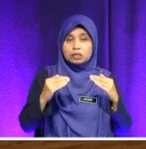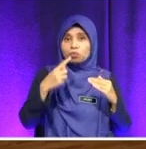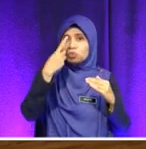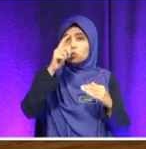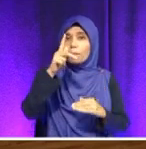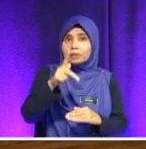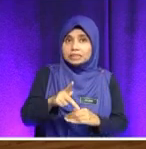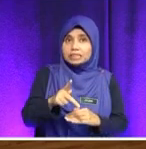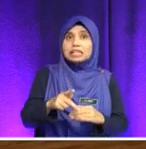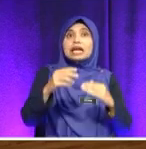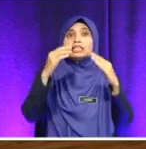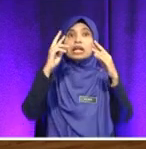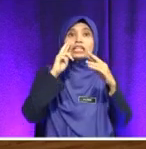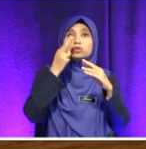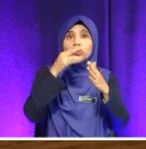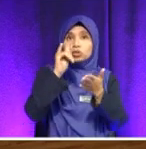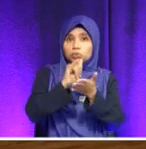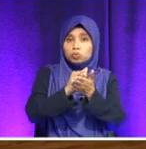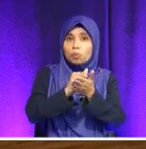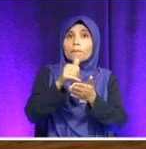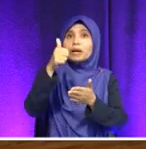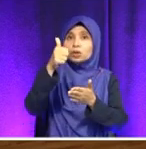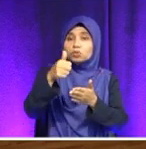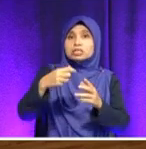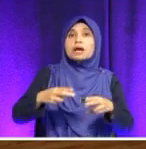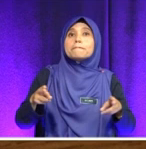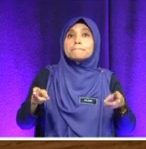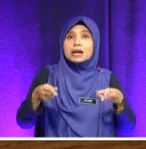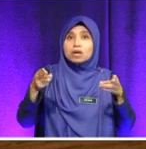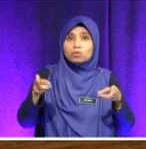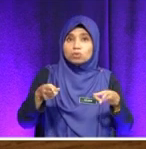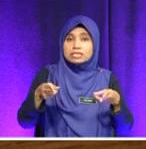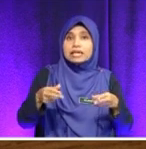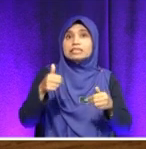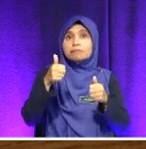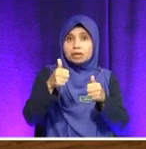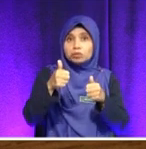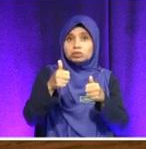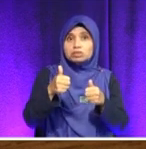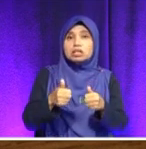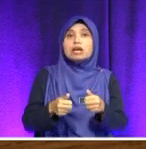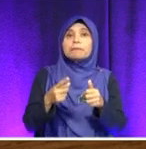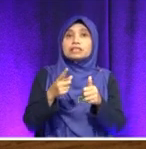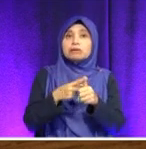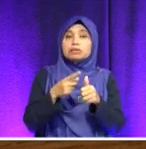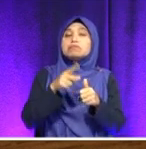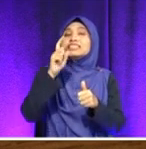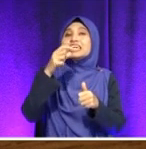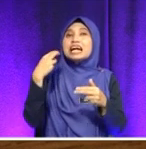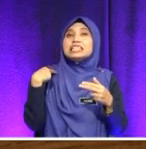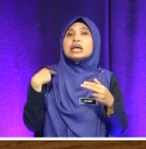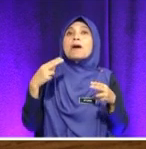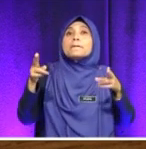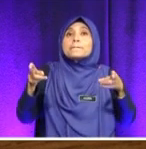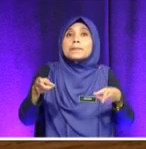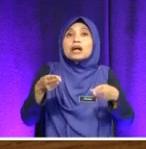memastikan restoran itu berjalan dengan lancar. Pengurusan dia berjalan dengan lancar. Okey, yang pertama kita ada pengurus restoran. Jadi